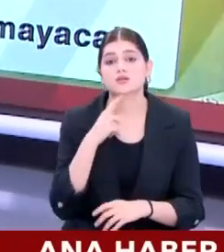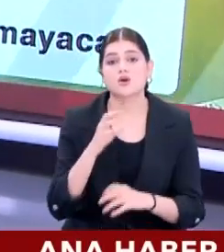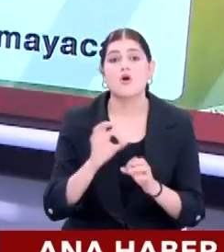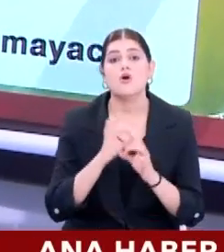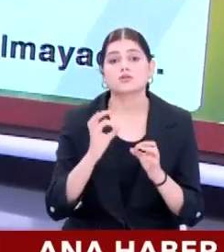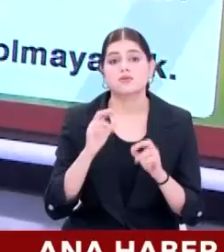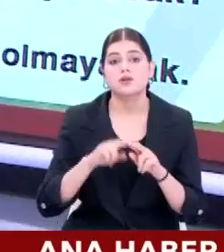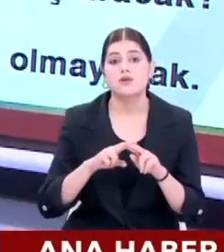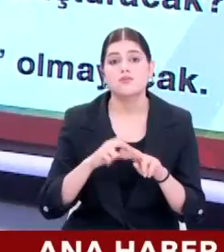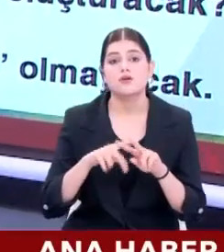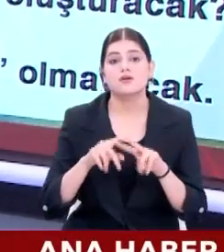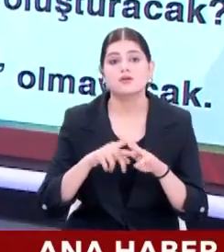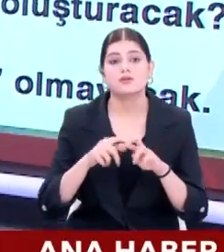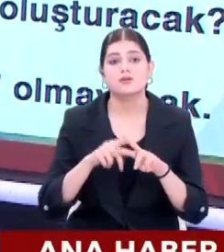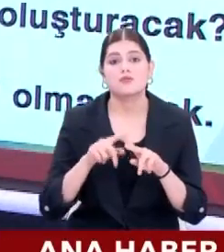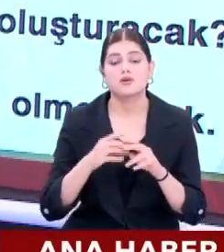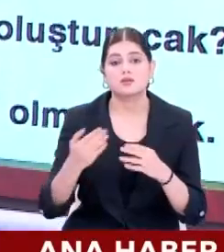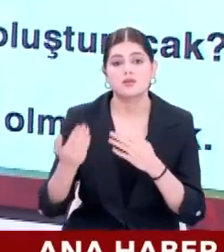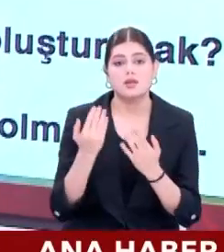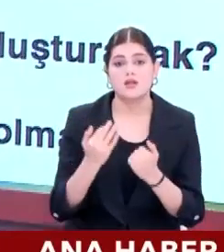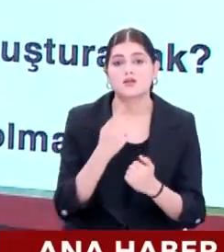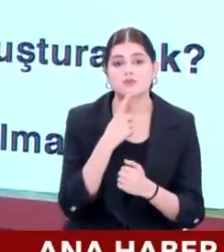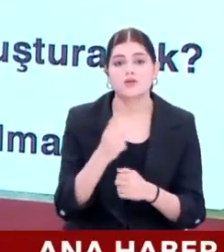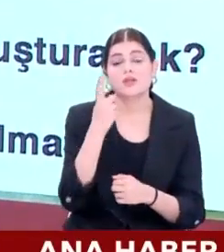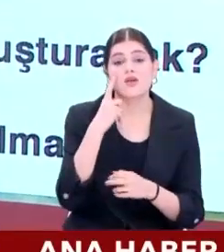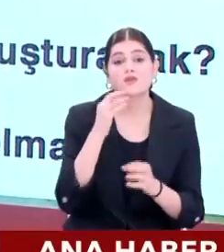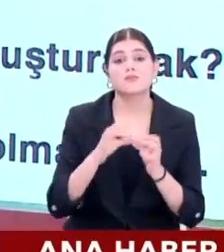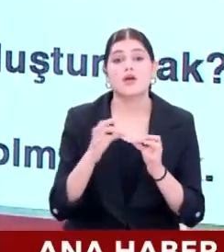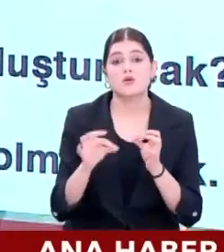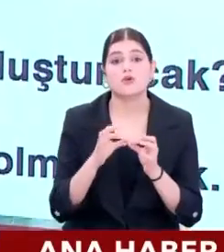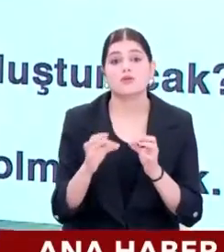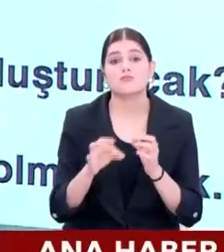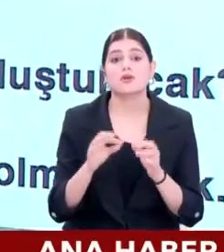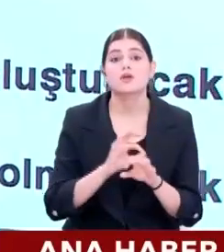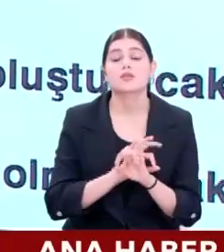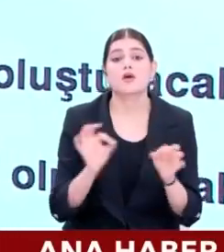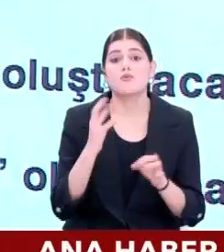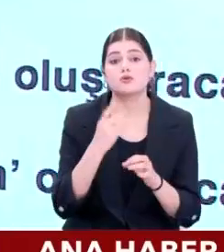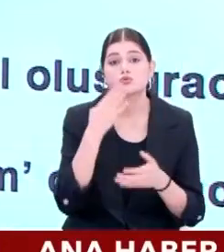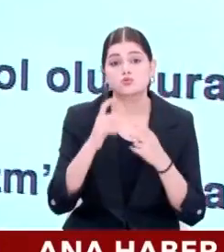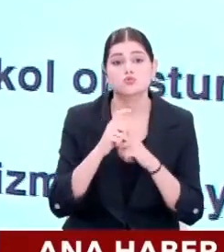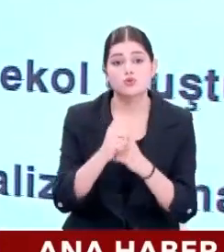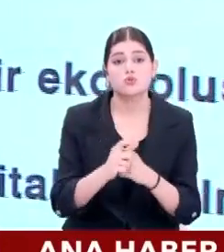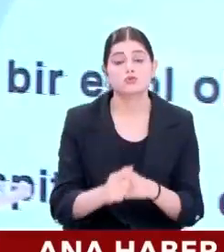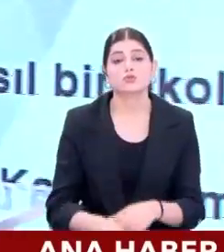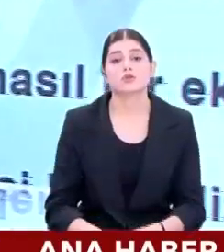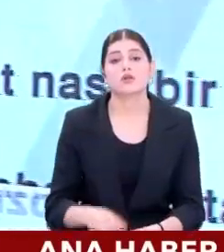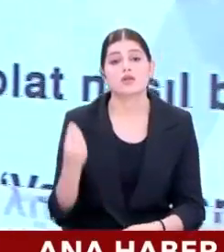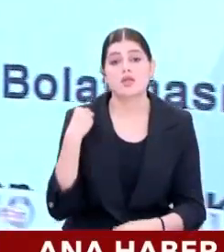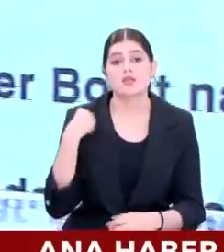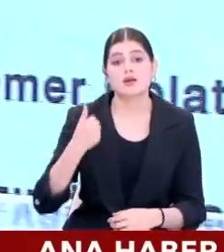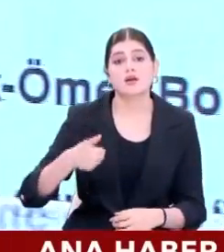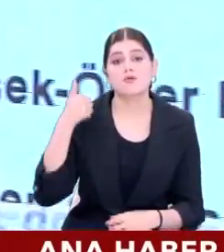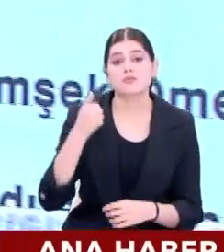kameraman arkadaşım Biraz Böyle yaklaşalım devletin ekonomiye ne kadar müdahil olması gerektiği sorusunun cevabını yeni